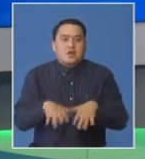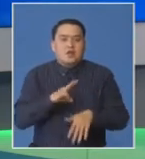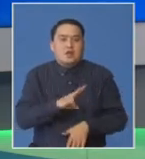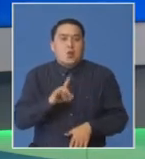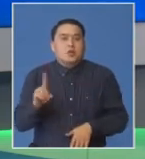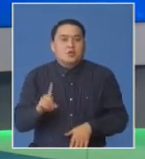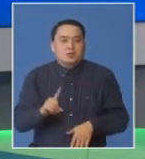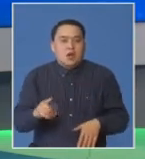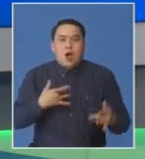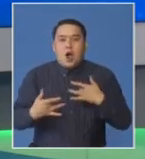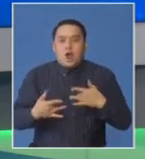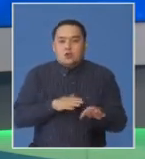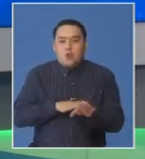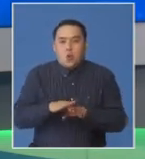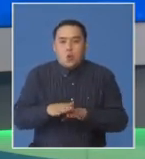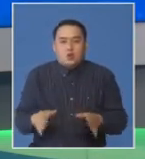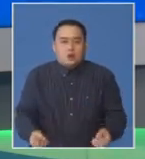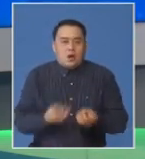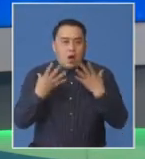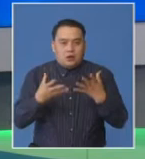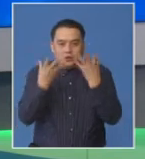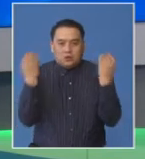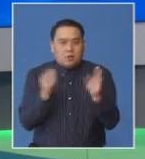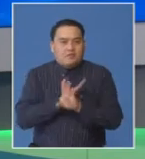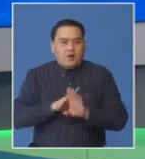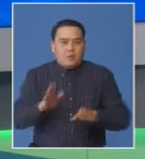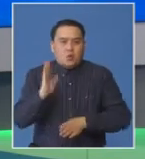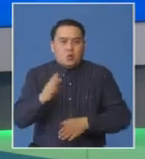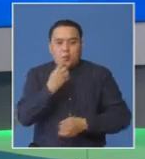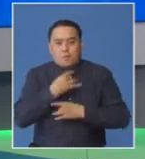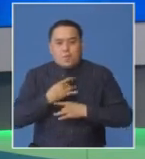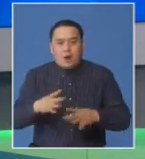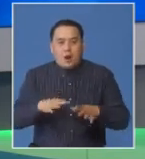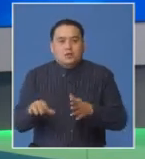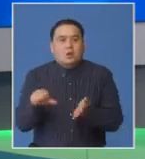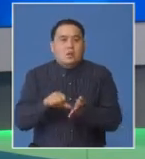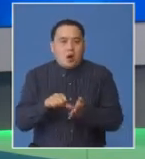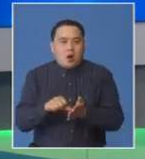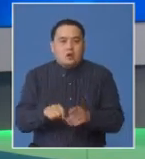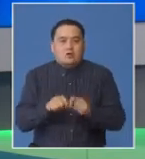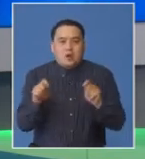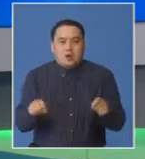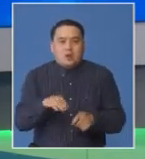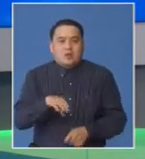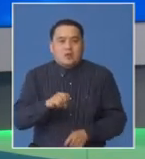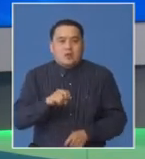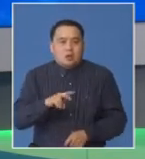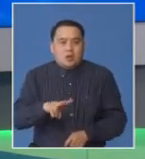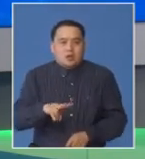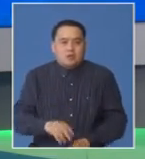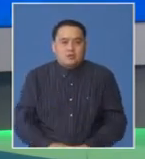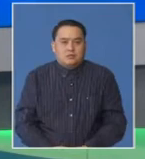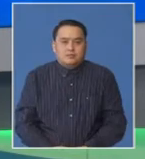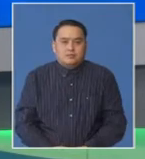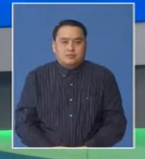обещают актеры, будет насыщенным, ярким и незабываемым. Череду праздничных постановок открыла сказка Еркеблана Кабдыла